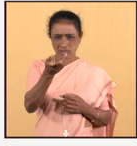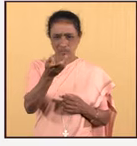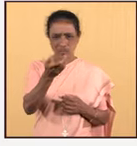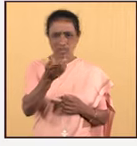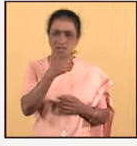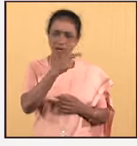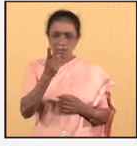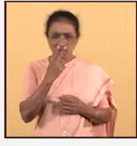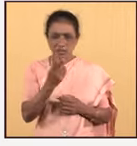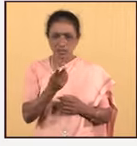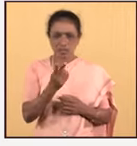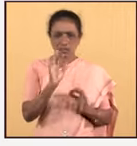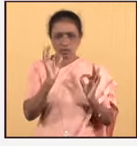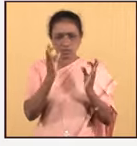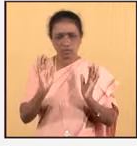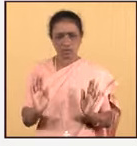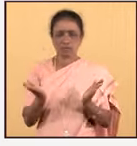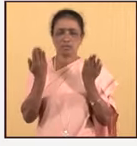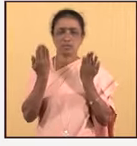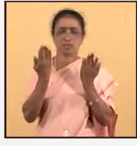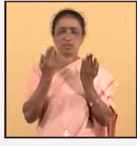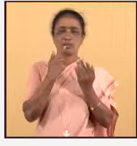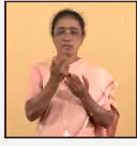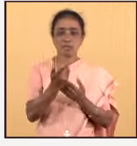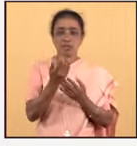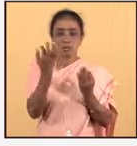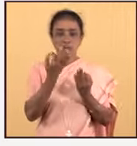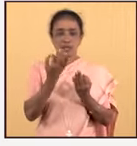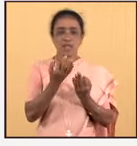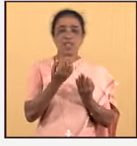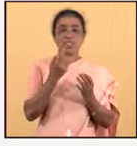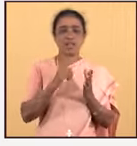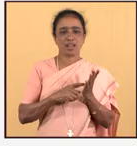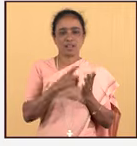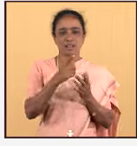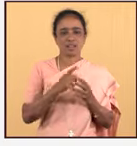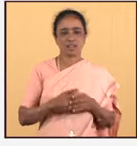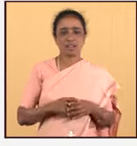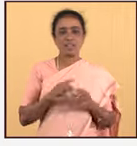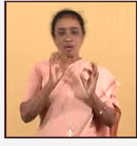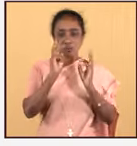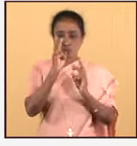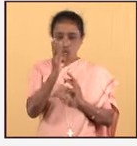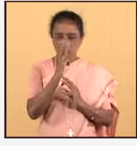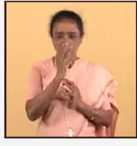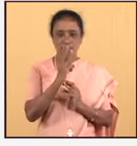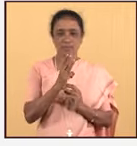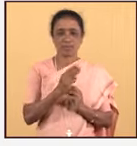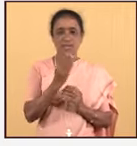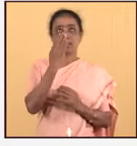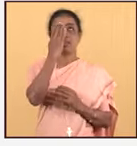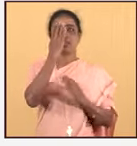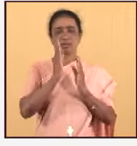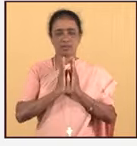வந்து இஸ்லாம் மதம். ஆனால் அவர் புதிய ஒரு மதத்தை என்ன செய்யார், தோற்றுவித்தார். அந்த புதிய மதம் என்ன மதம், தீனிலாகி. தீனிலாகினா